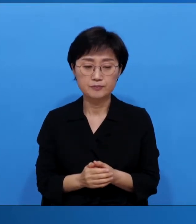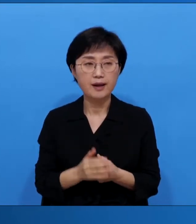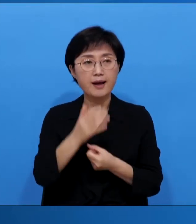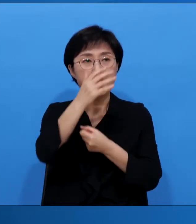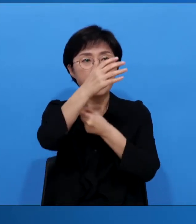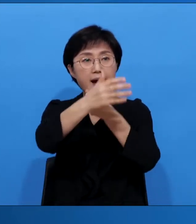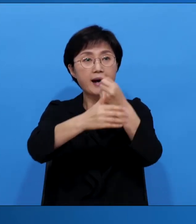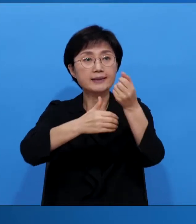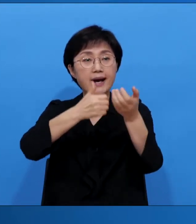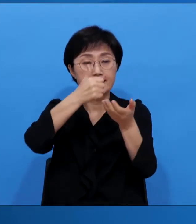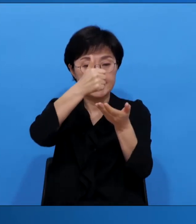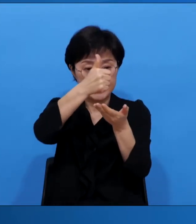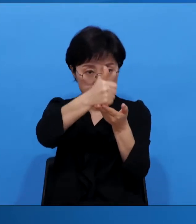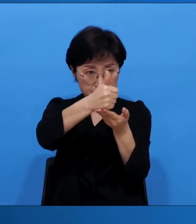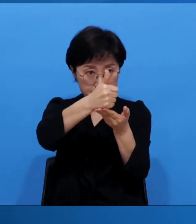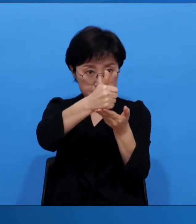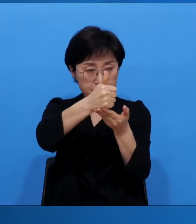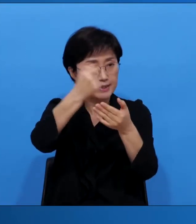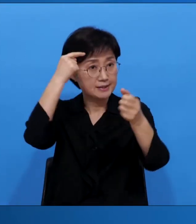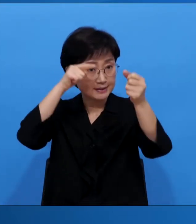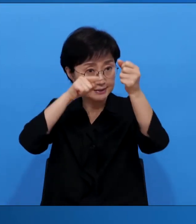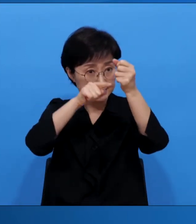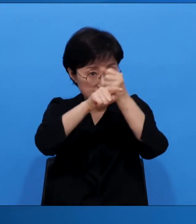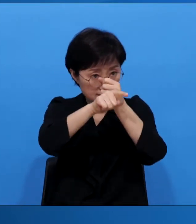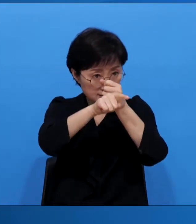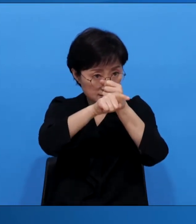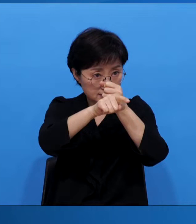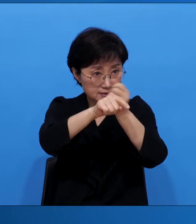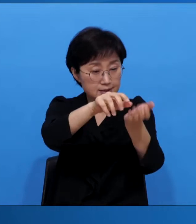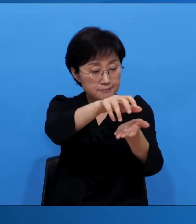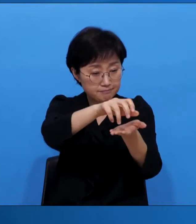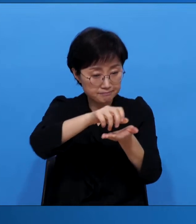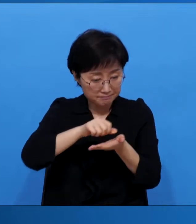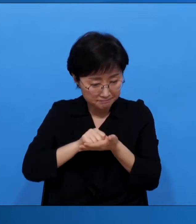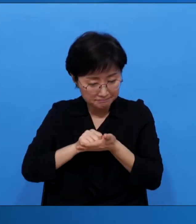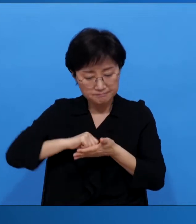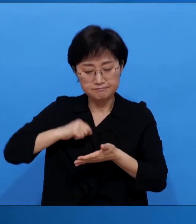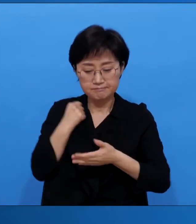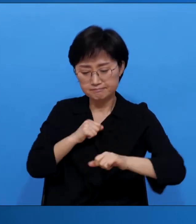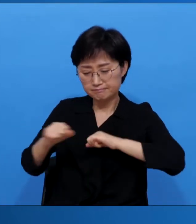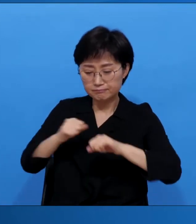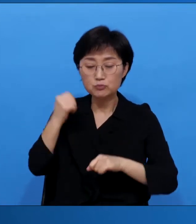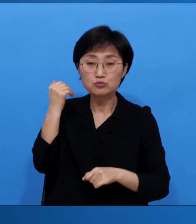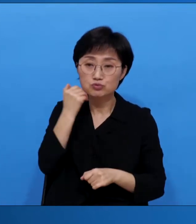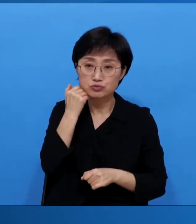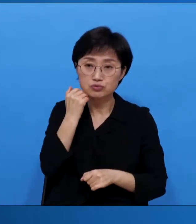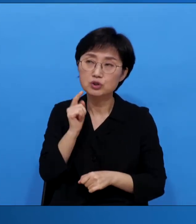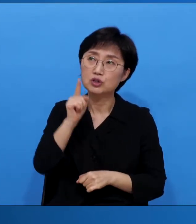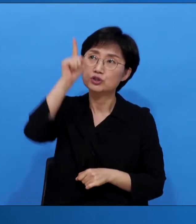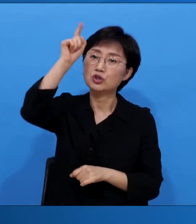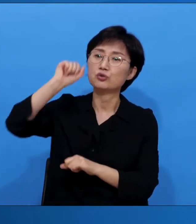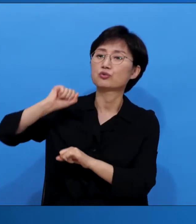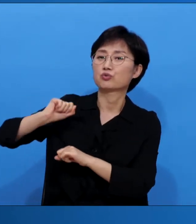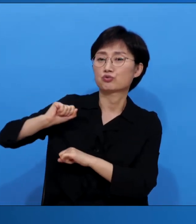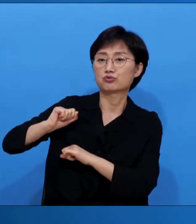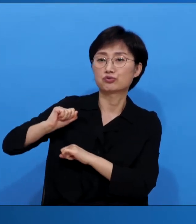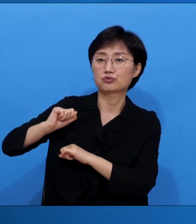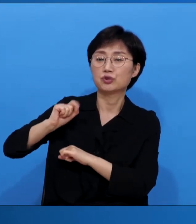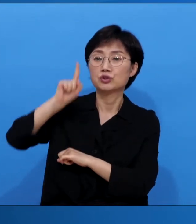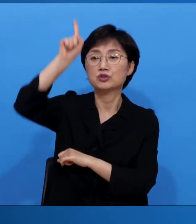하나님께서 하나님의 뜻을 이루는 천군이여 이랬죠. And you heavenly hosts who fulfill his